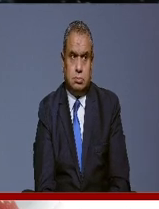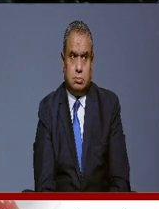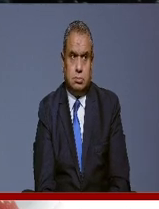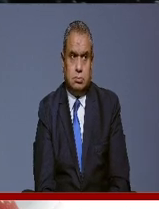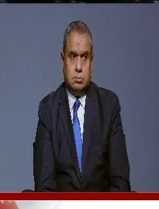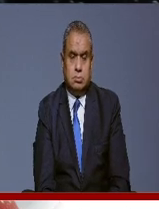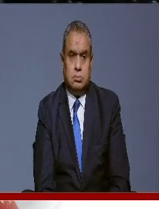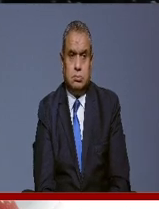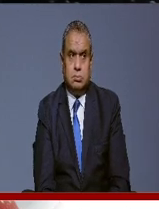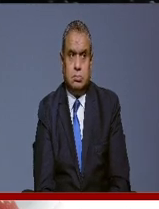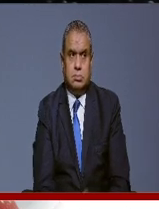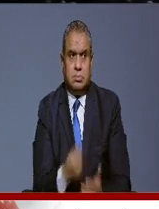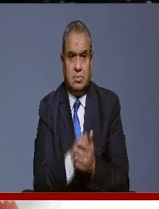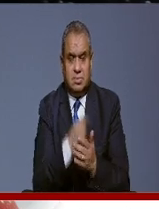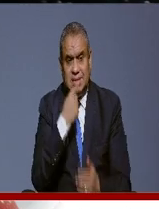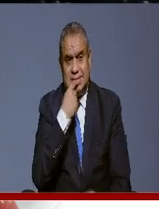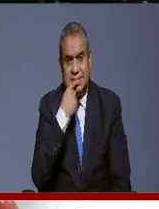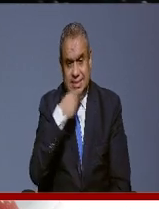فندم. السنة دي